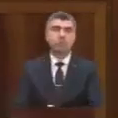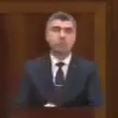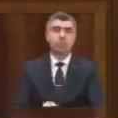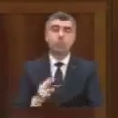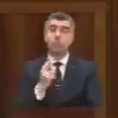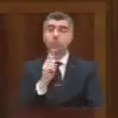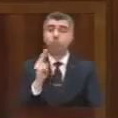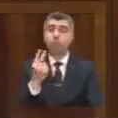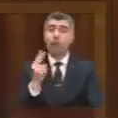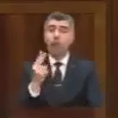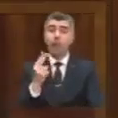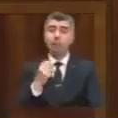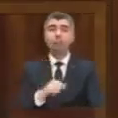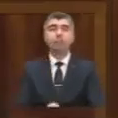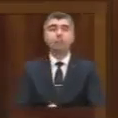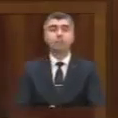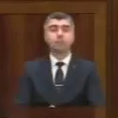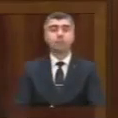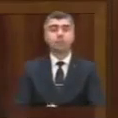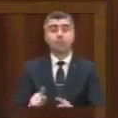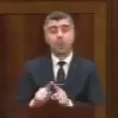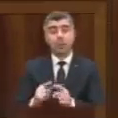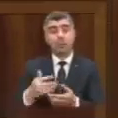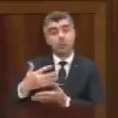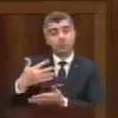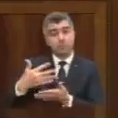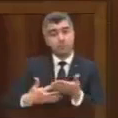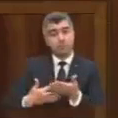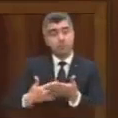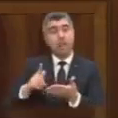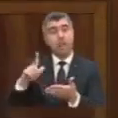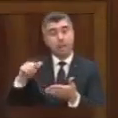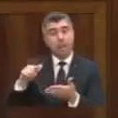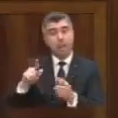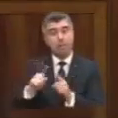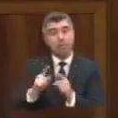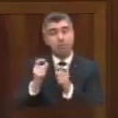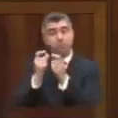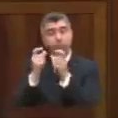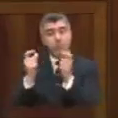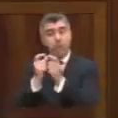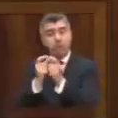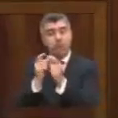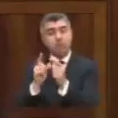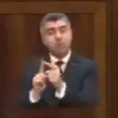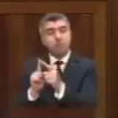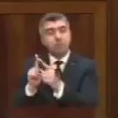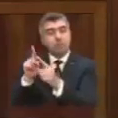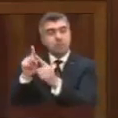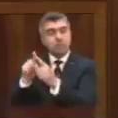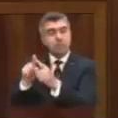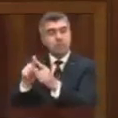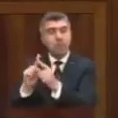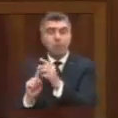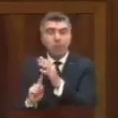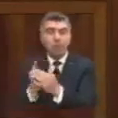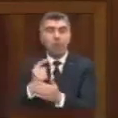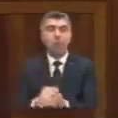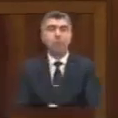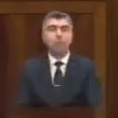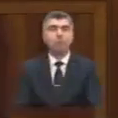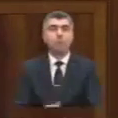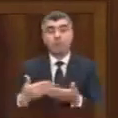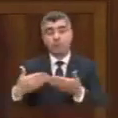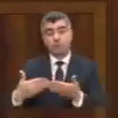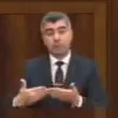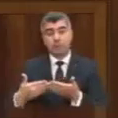درهم. أكثر من ذلك كاين اعترافات ديال المهنيين اللي مشات لمجلس المنافسه، فماشي حنا الاول كنقولوا. ثم غير دابا